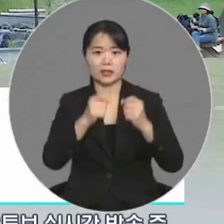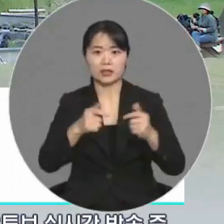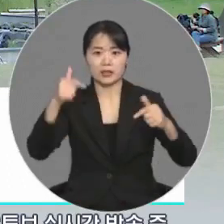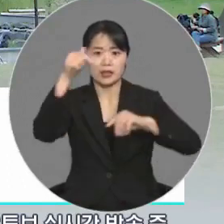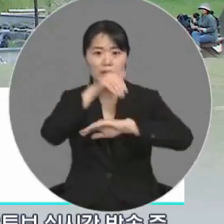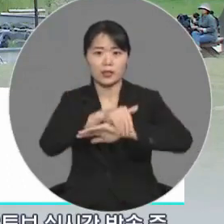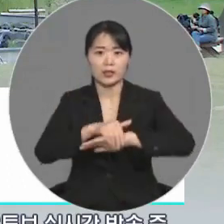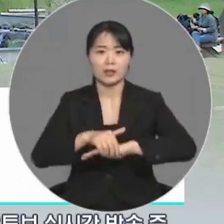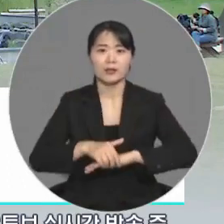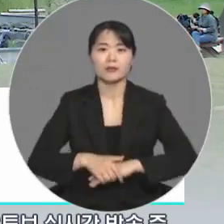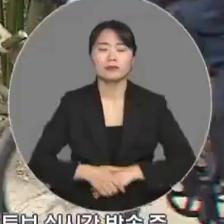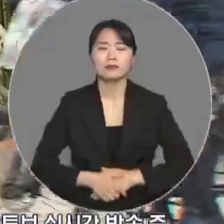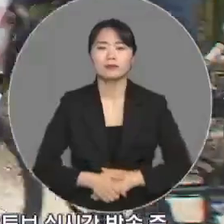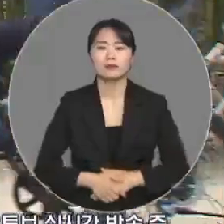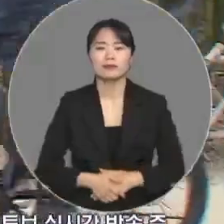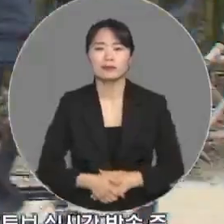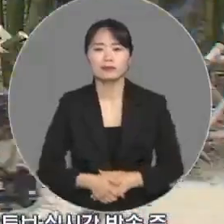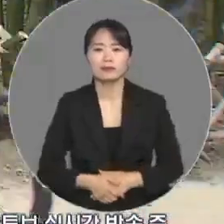기자입니다.